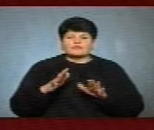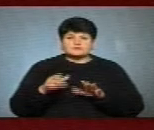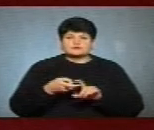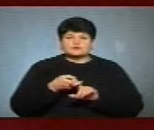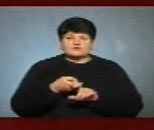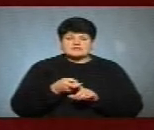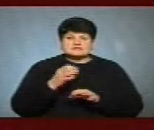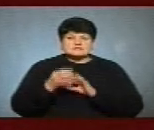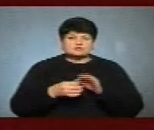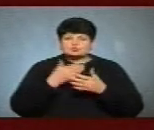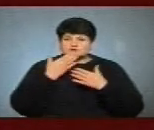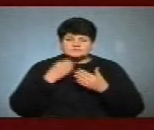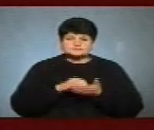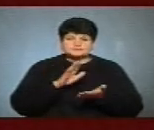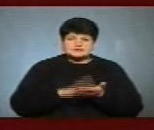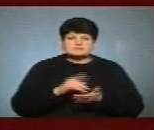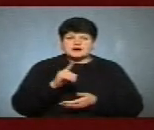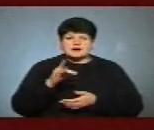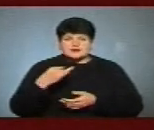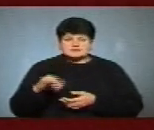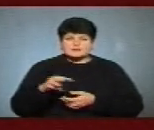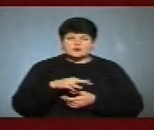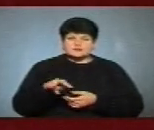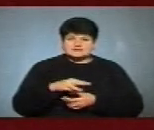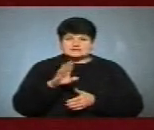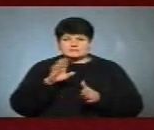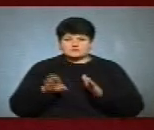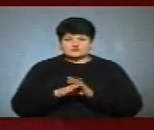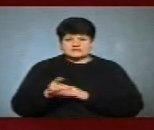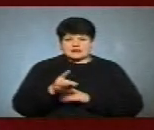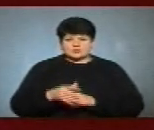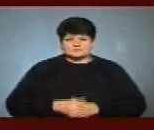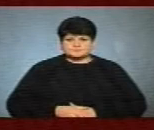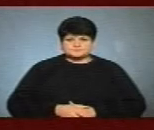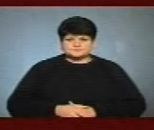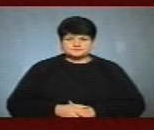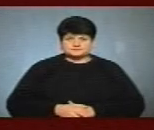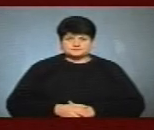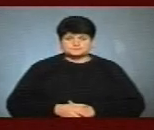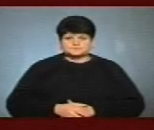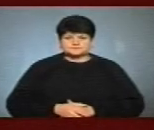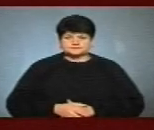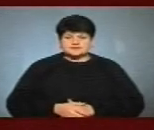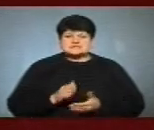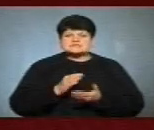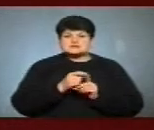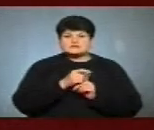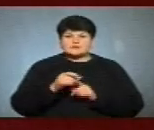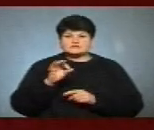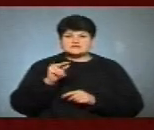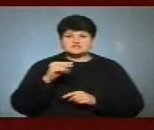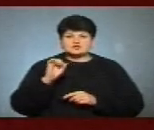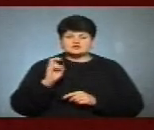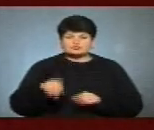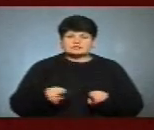інфікування за добу не зареєстрували в Збаразькому, Монастириському та Підволочиському районах. За словами Оксани Чайчук,